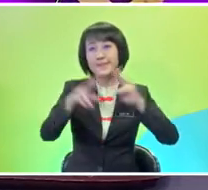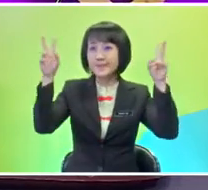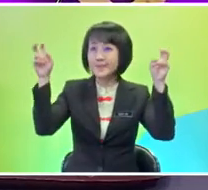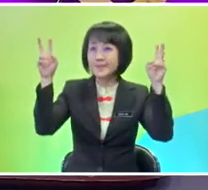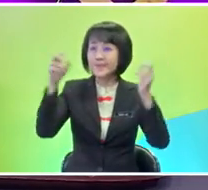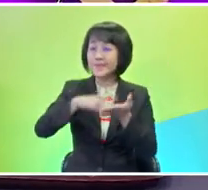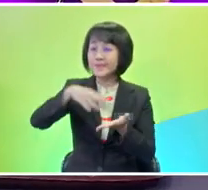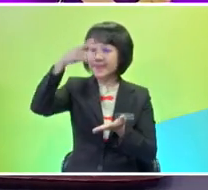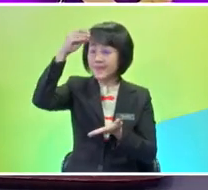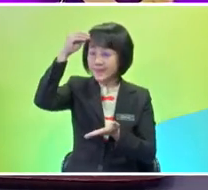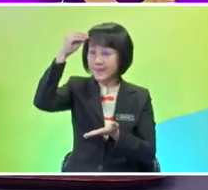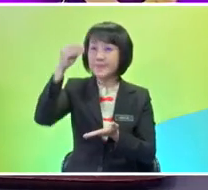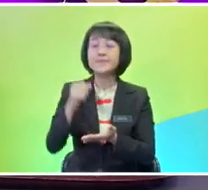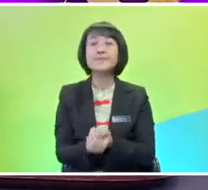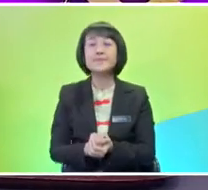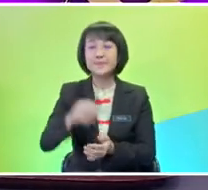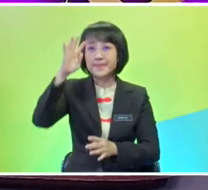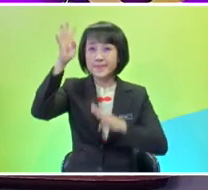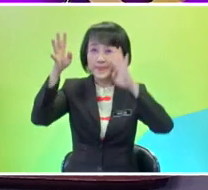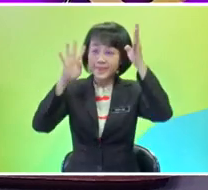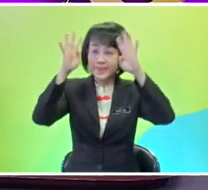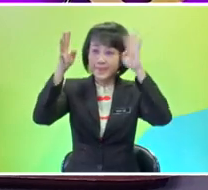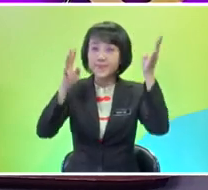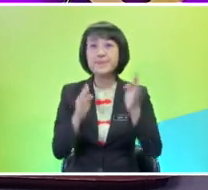pelajaran kreativity dan estetika